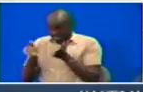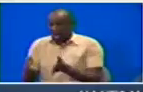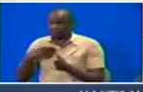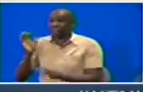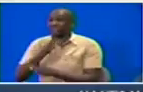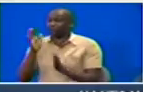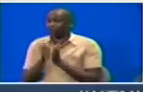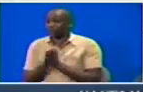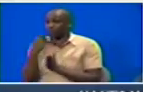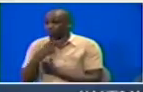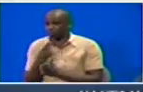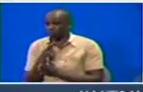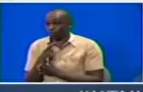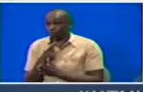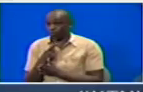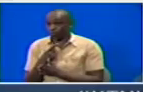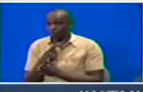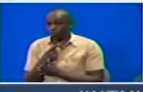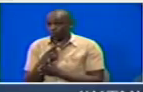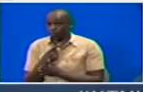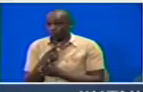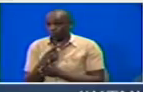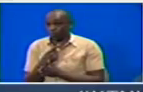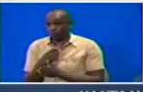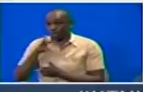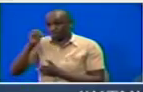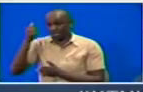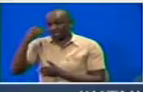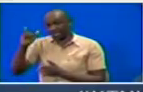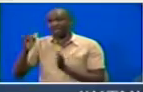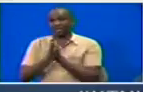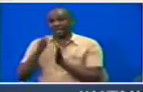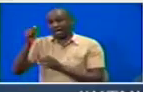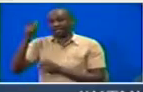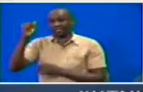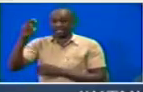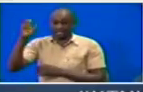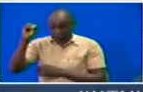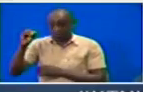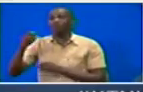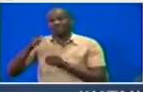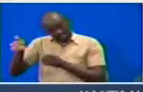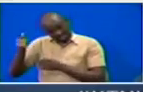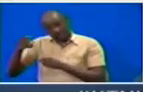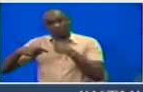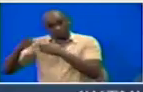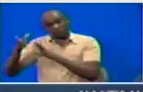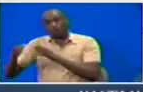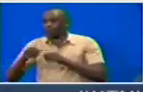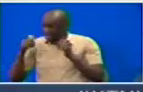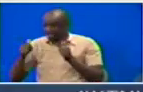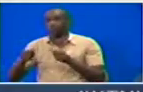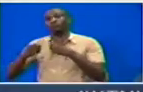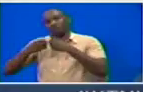nimeimba na anaitwa Miriatieno, nimeimba naye, haijatoka, sijatoa nyimbo. Nimeimba